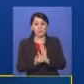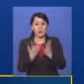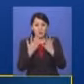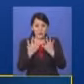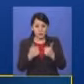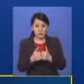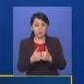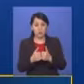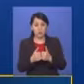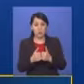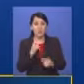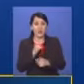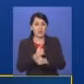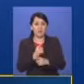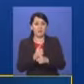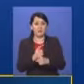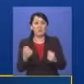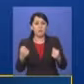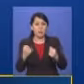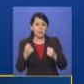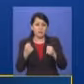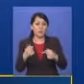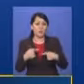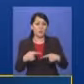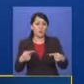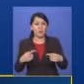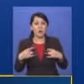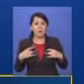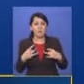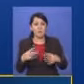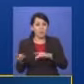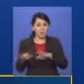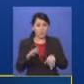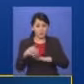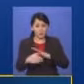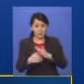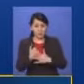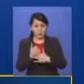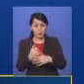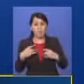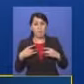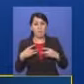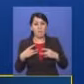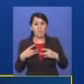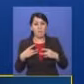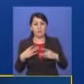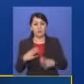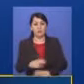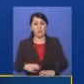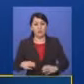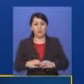решено установить запрет на проведение зрелищных, спортивных, других массовых мероприятий, в том числе новогодних утренников и праздничных